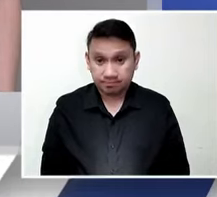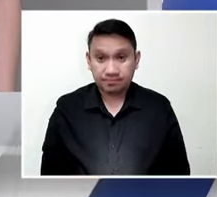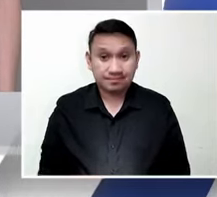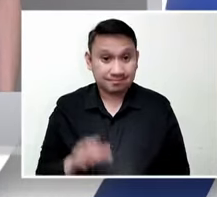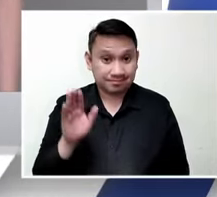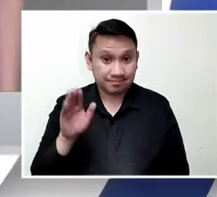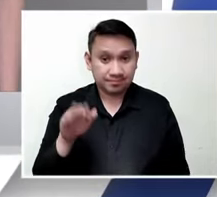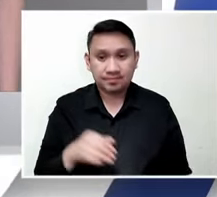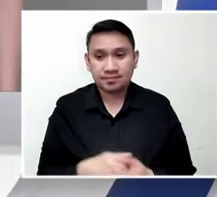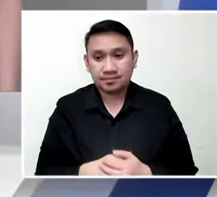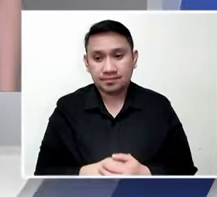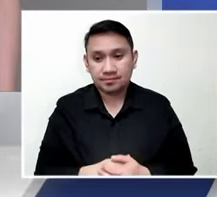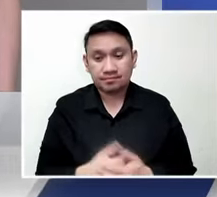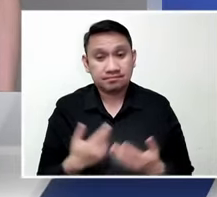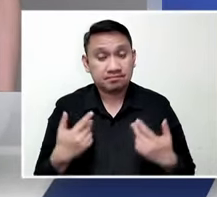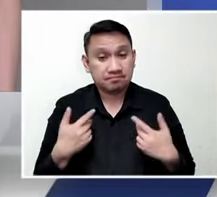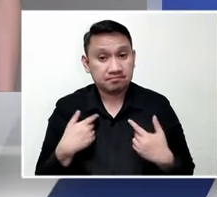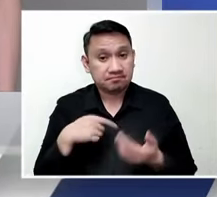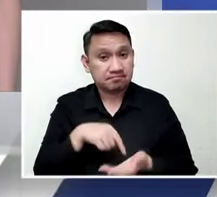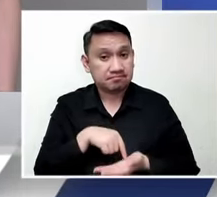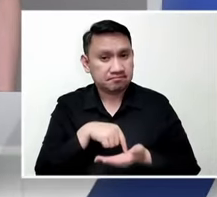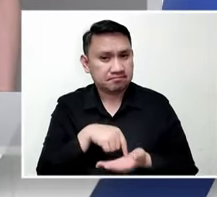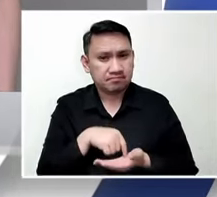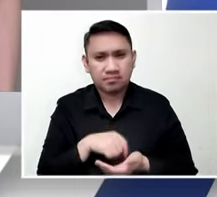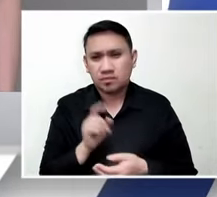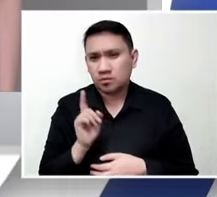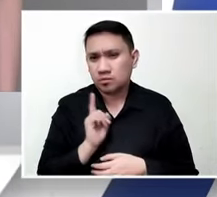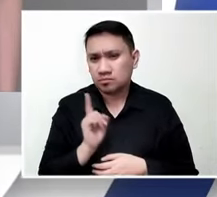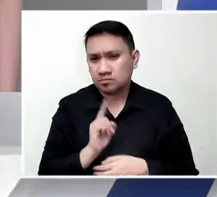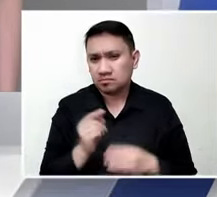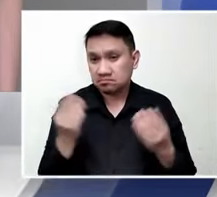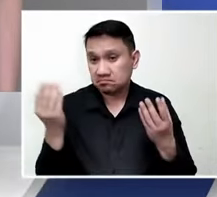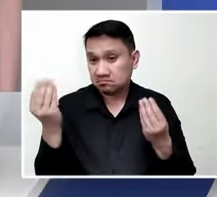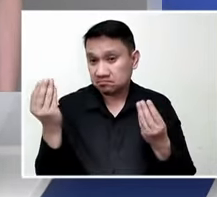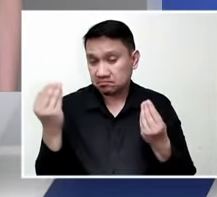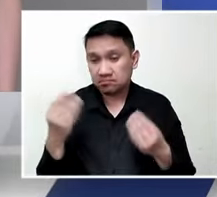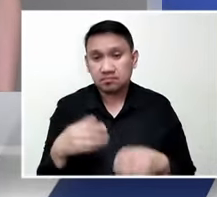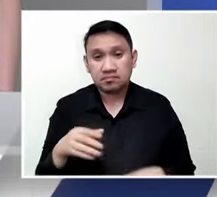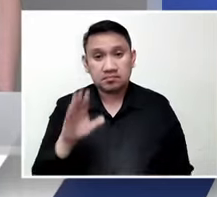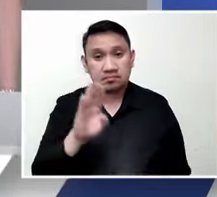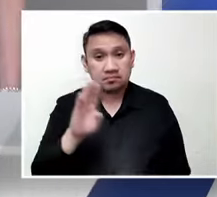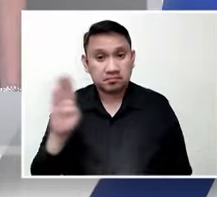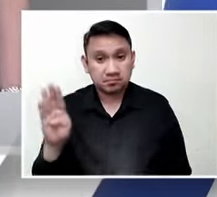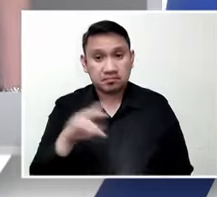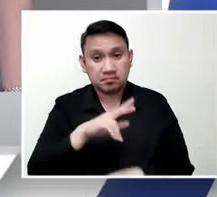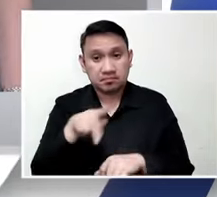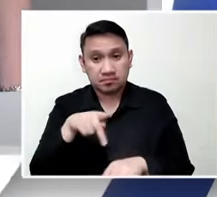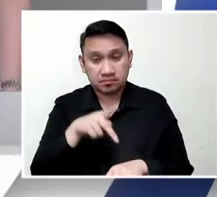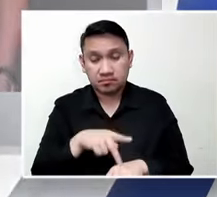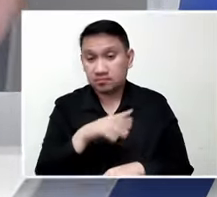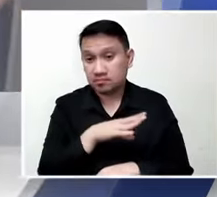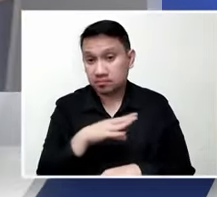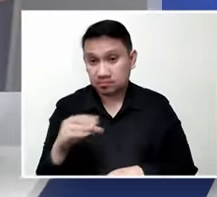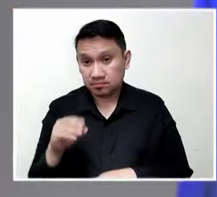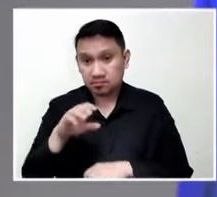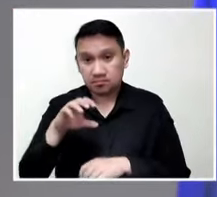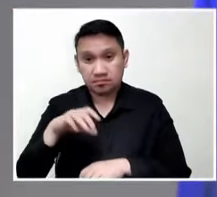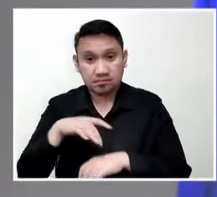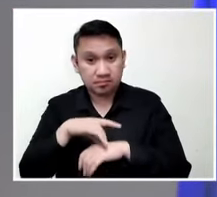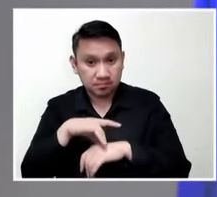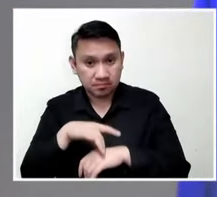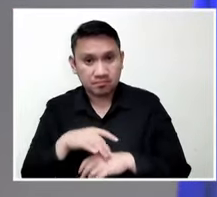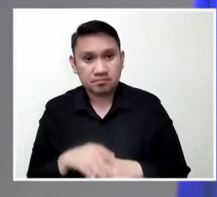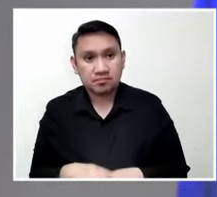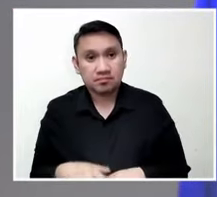Gretchen, pageant season na! Ano ang aabangan sa Binibining Pilipinas at Miss Earth? Ati B, ipinakilala na